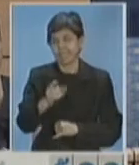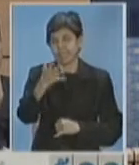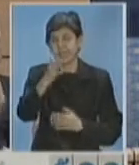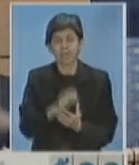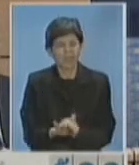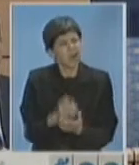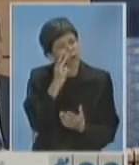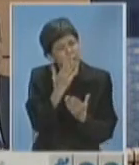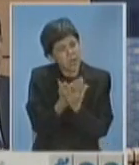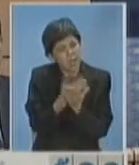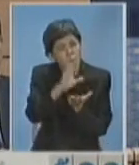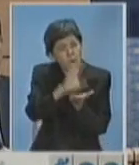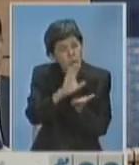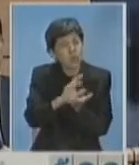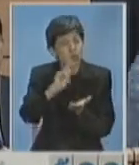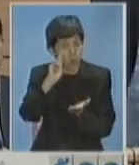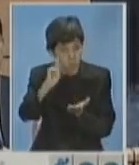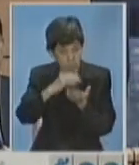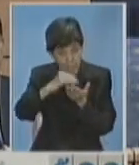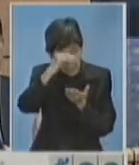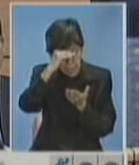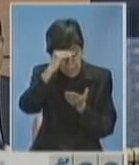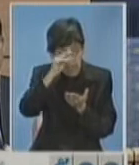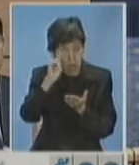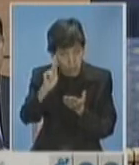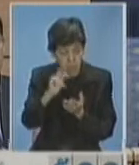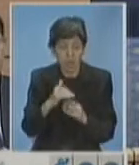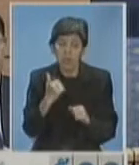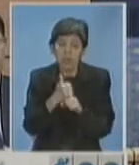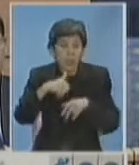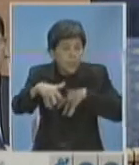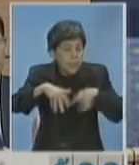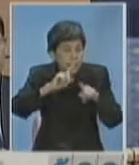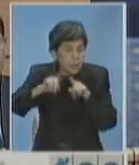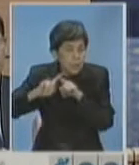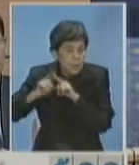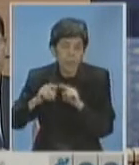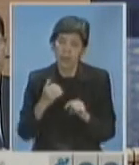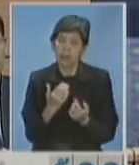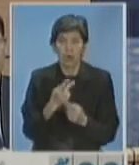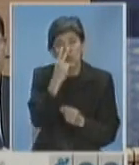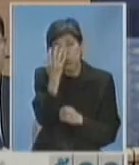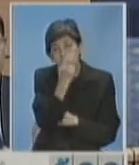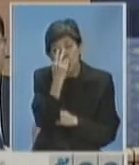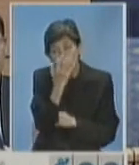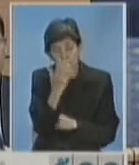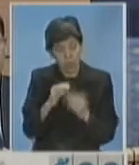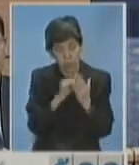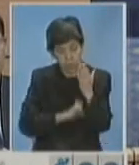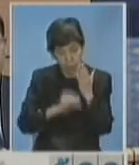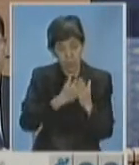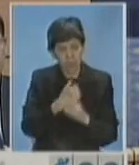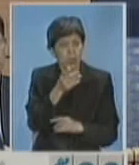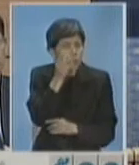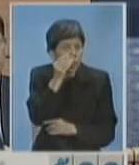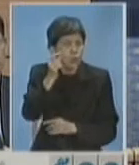หรือแม้แต่เงินกองทุนกู้ยืมเพื่อการศึกษาซึ่งตรงนี้ลูกหลานของพี่น้องประชาชนที่นั่งอยู่หน้าจอโทรทัศน์ทั้งประเทศคว